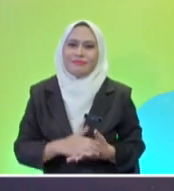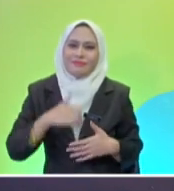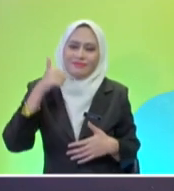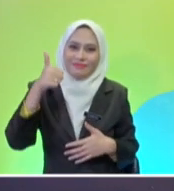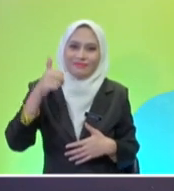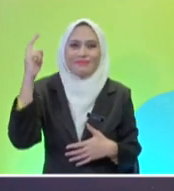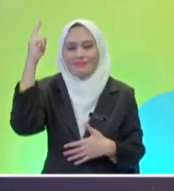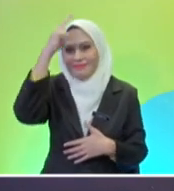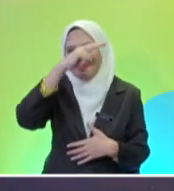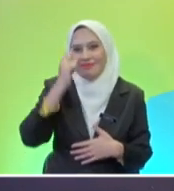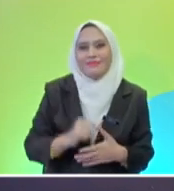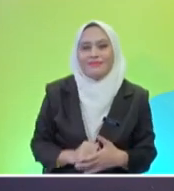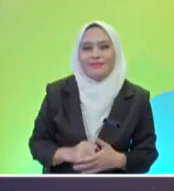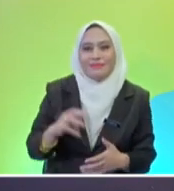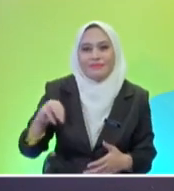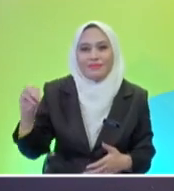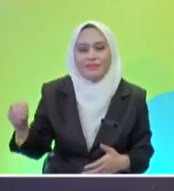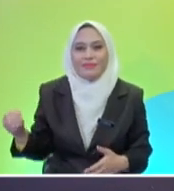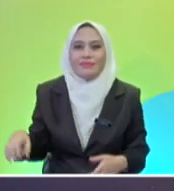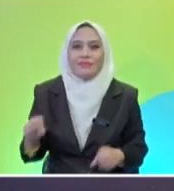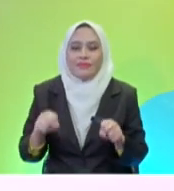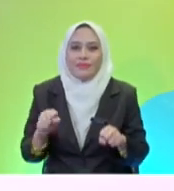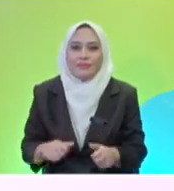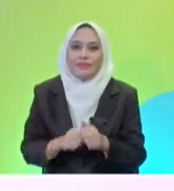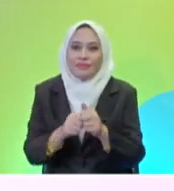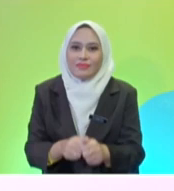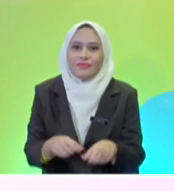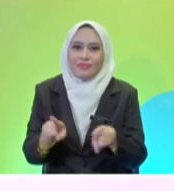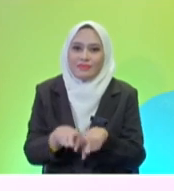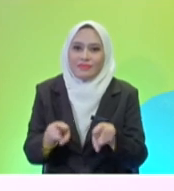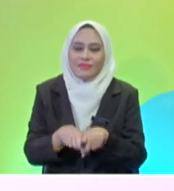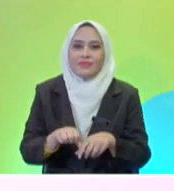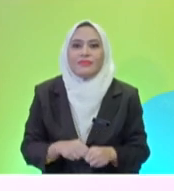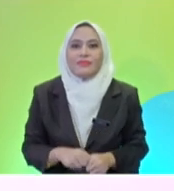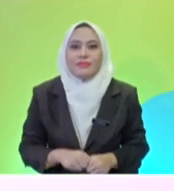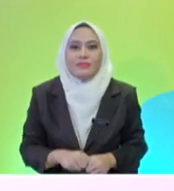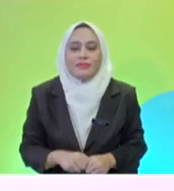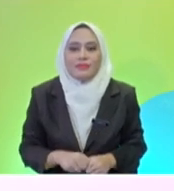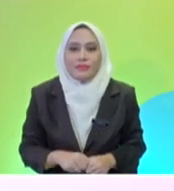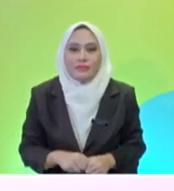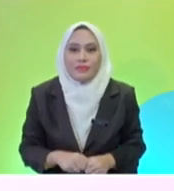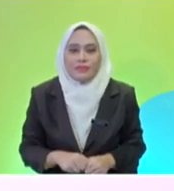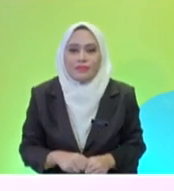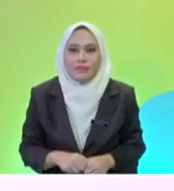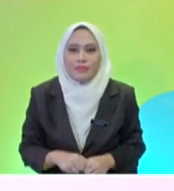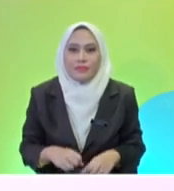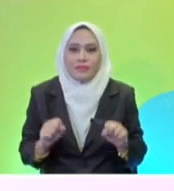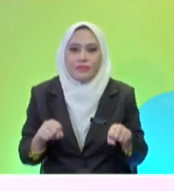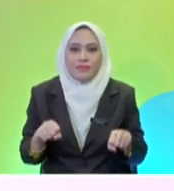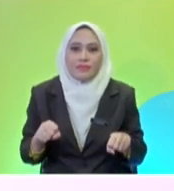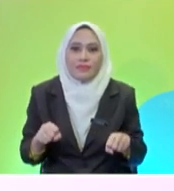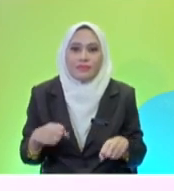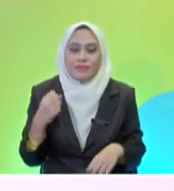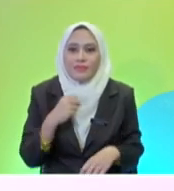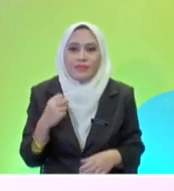Bagus, Hanif. Murid-murid semua pun boleh ikut. Kalau ada alat pengusir loceng, boleh guna. Okay. Boleh kita nyanyi ke cikgu? Boleh. Sekali lagi.